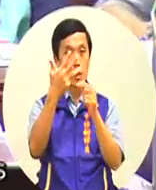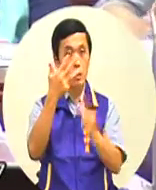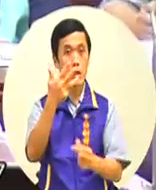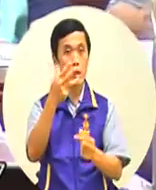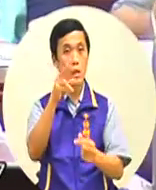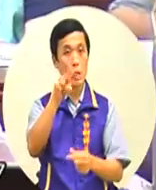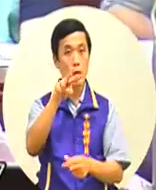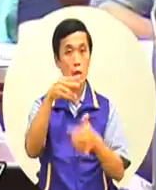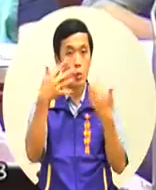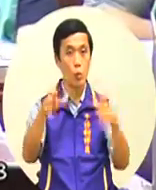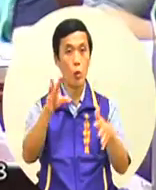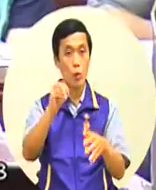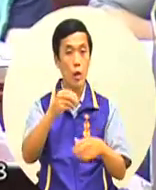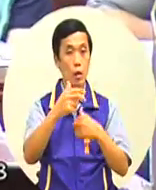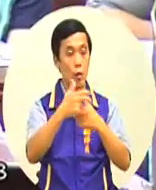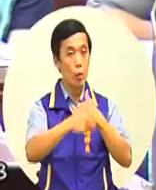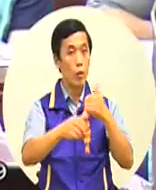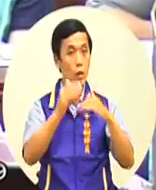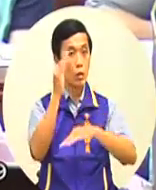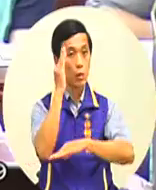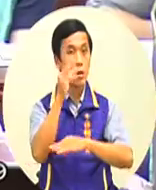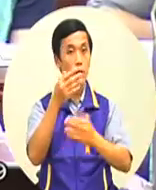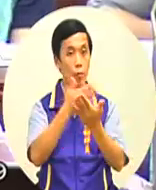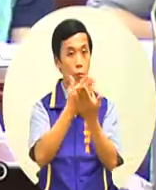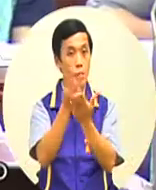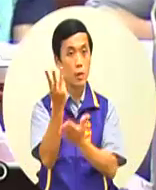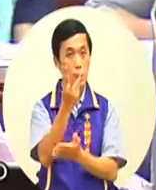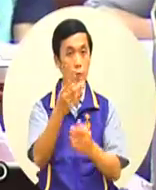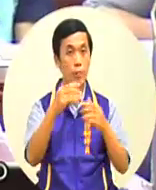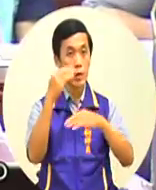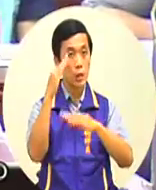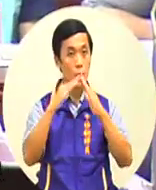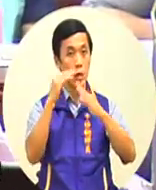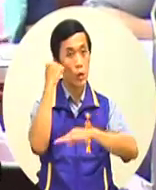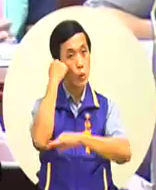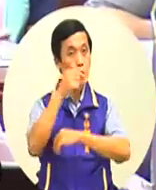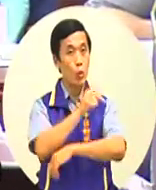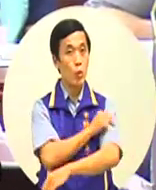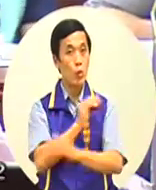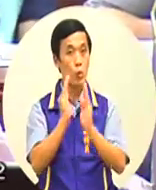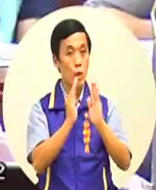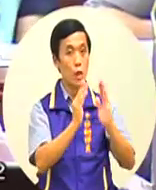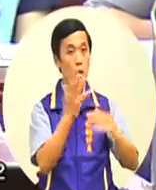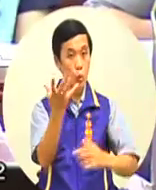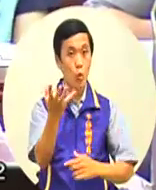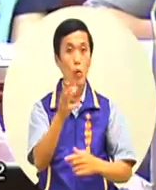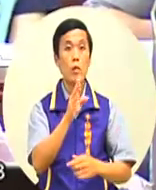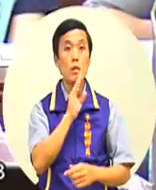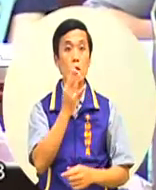8亿1200余万。那卫政的部分主要有三项，那居家护理是比较大宗的，是